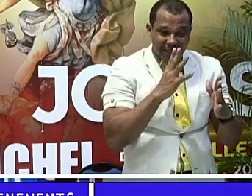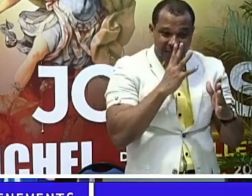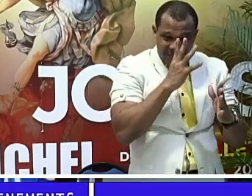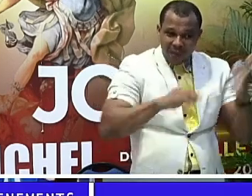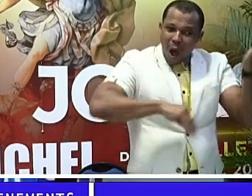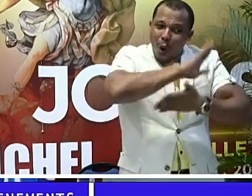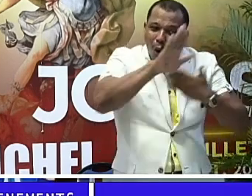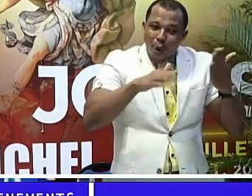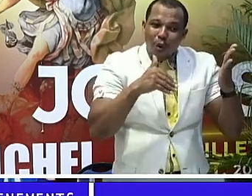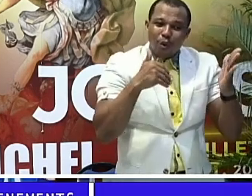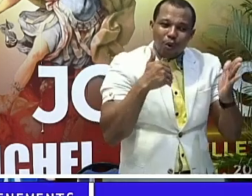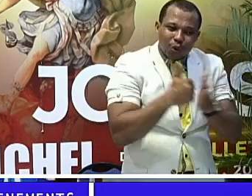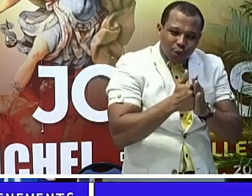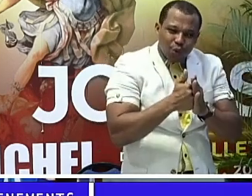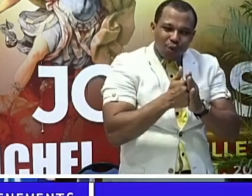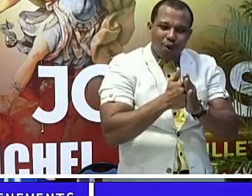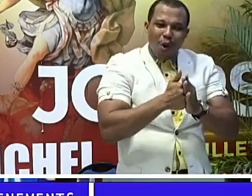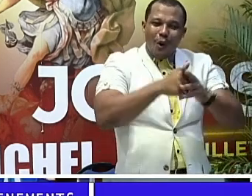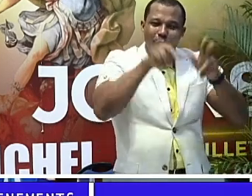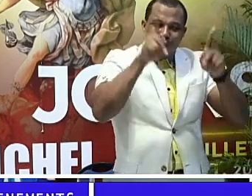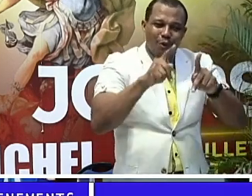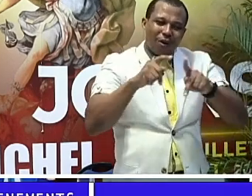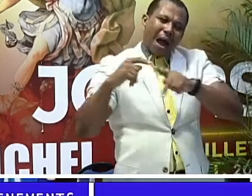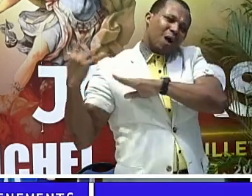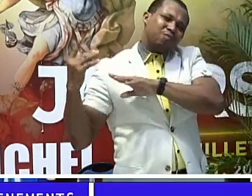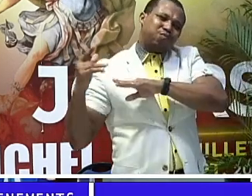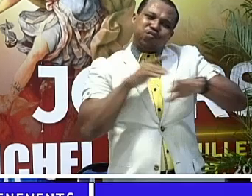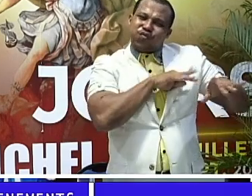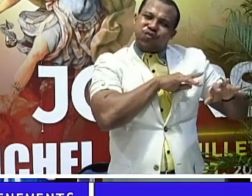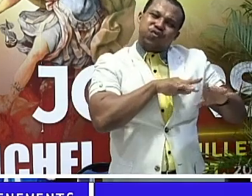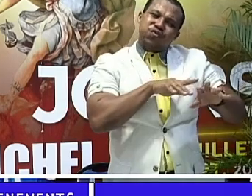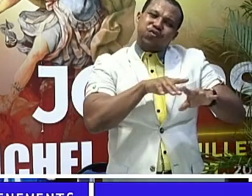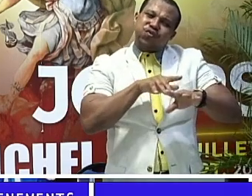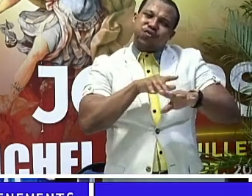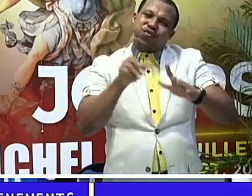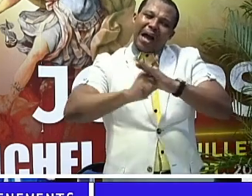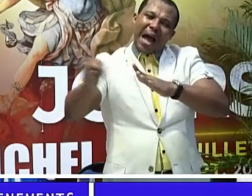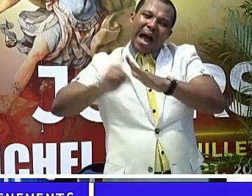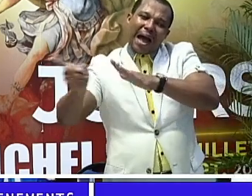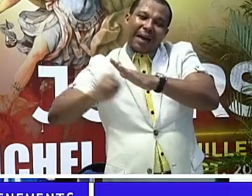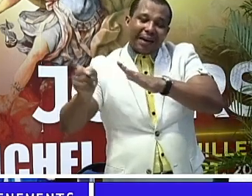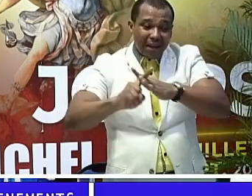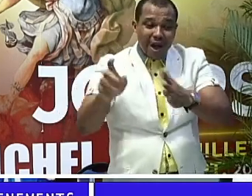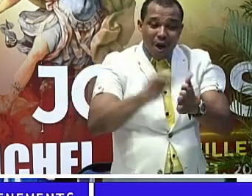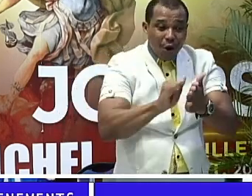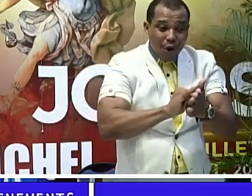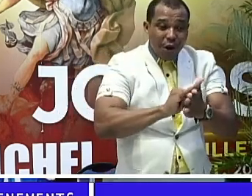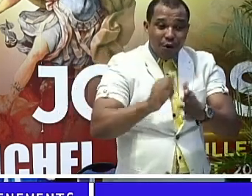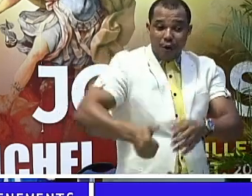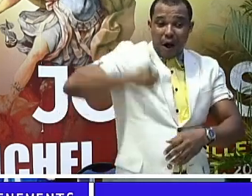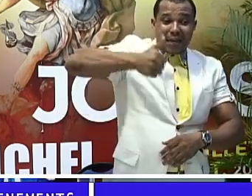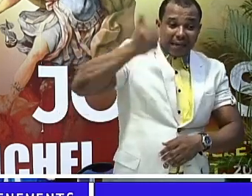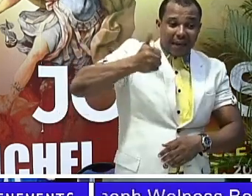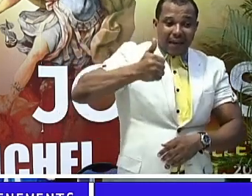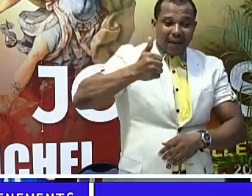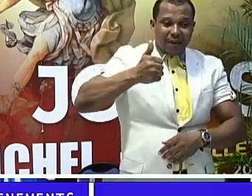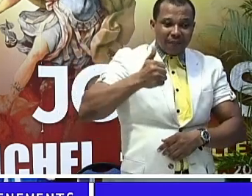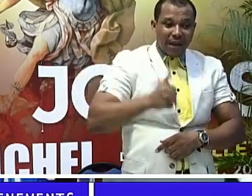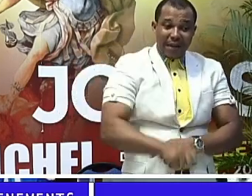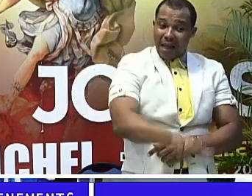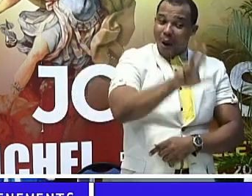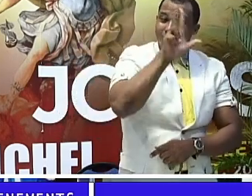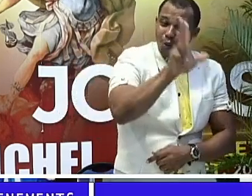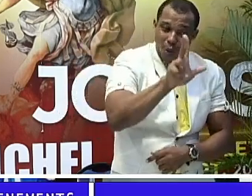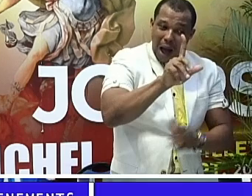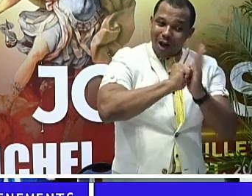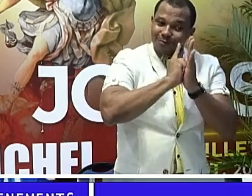tout le monde quand on pral quitter stade, yo wait que New York gagne match là. Manque environ 3 secondes pour match